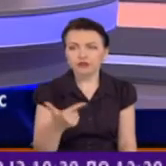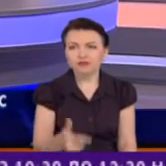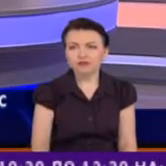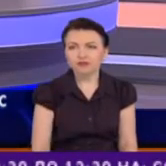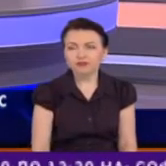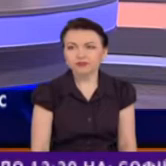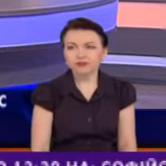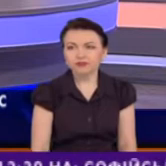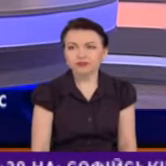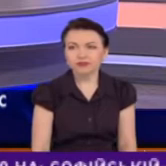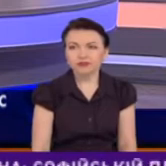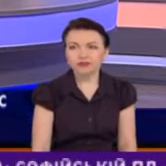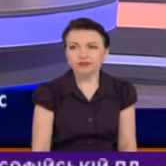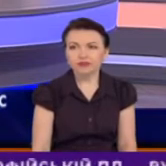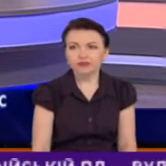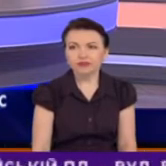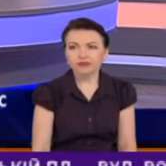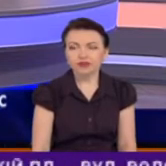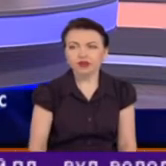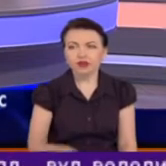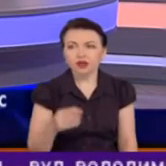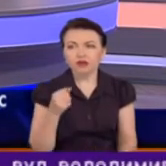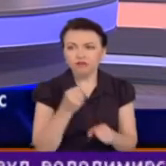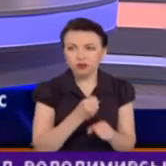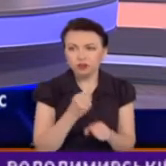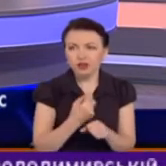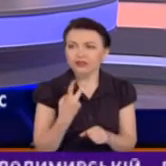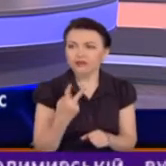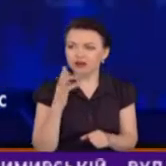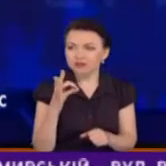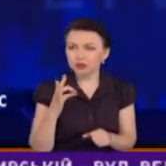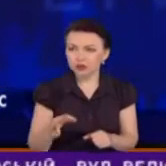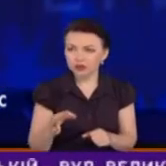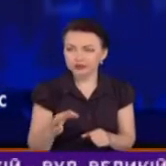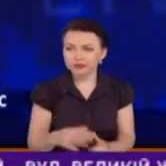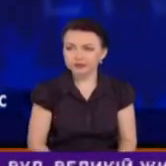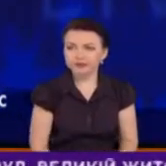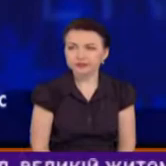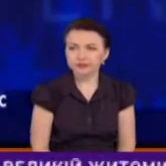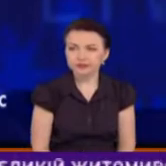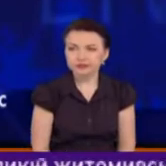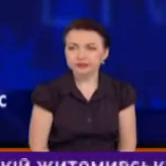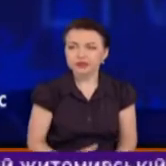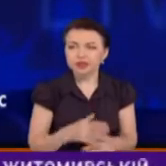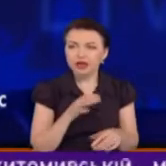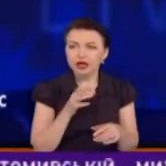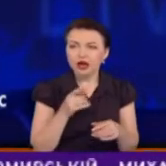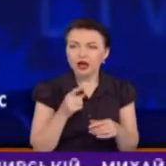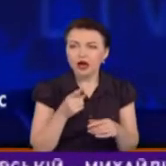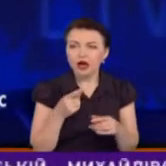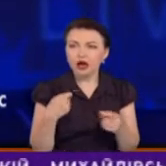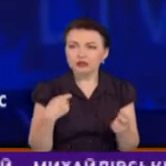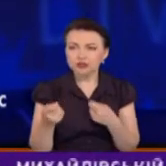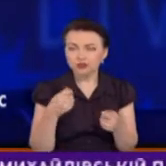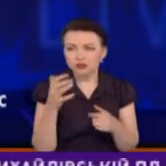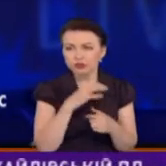гривні. Так ось, вона виробляє 2%, 1,9, якщо бути точнішим, генерує, а з ринку забирає